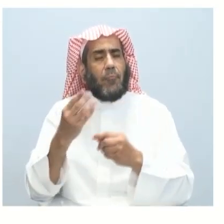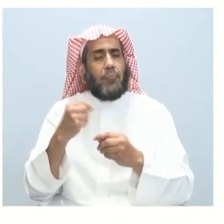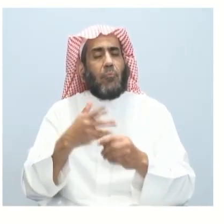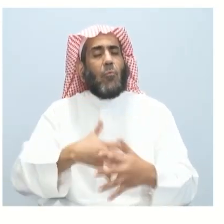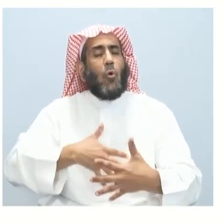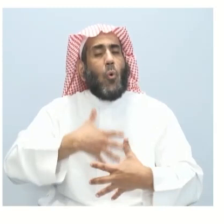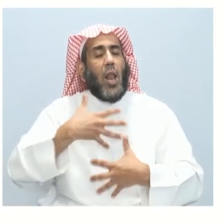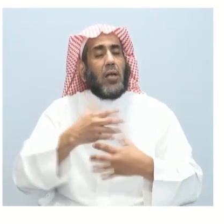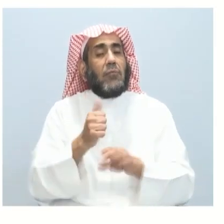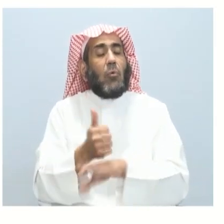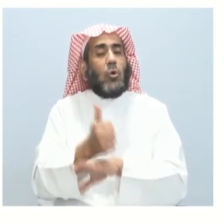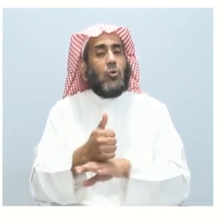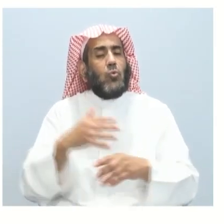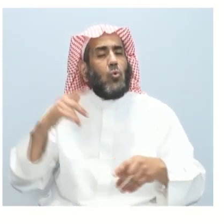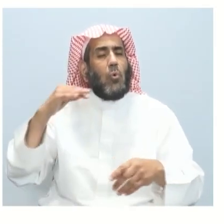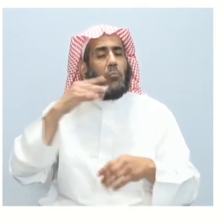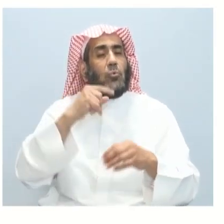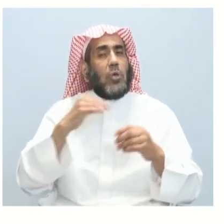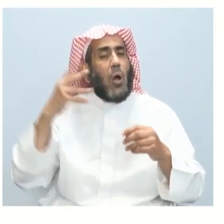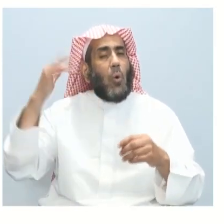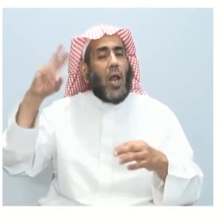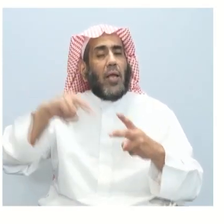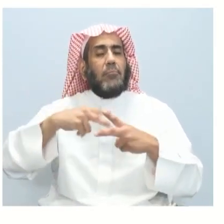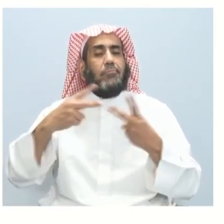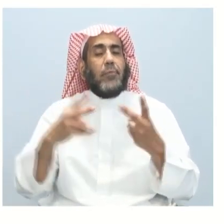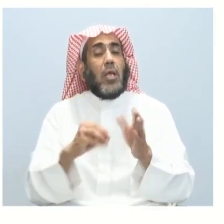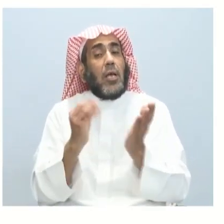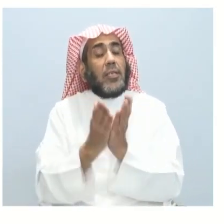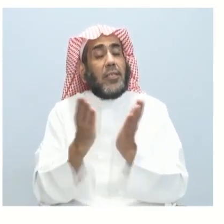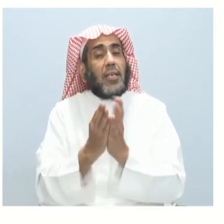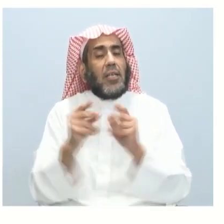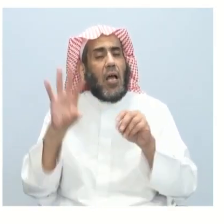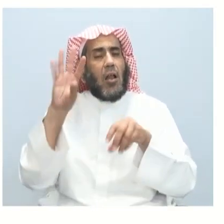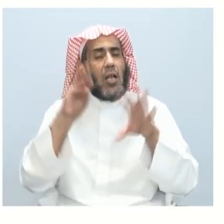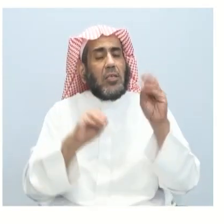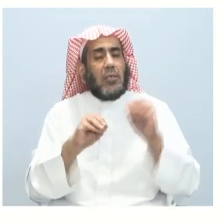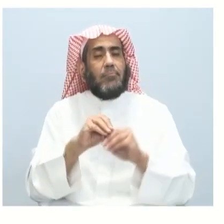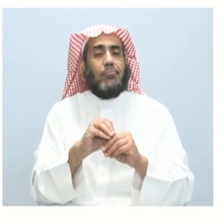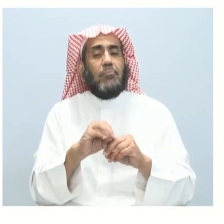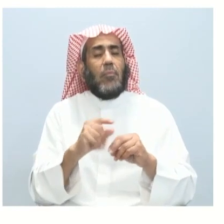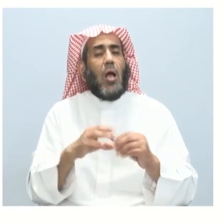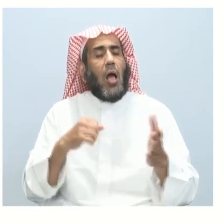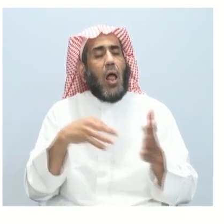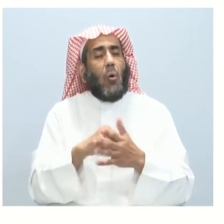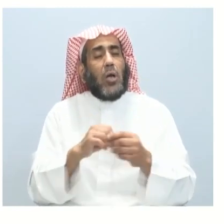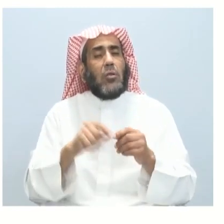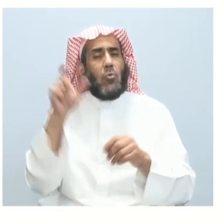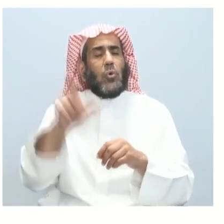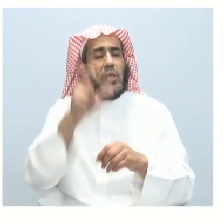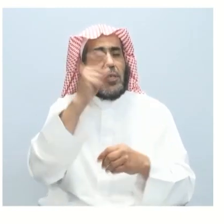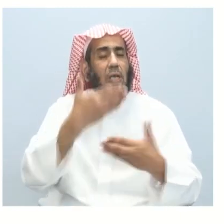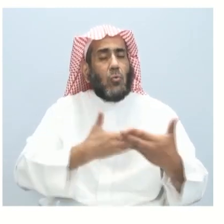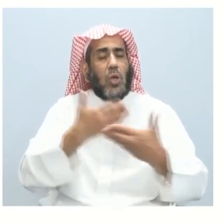والعاطفه والاسلوب والموسيقى والاخيله ايضا اذا درس مثلا القصه درس الحوادث والشخصيات والحوار